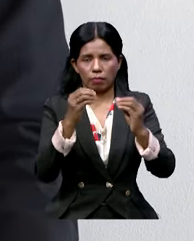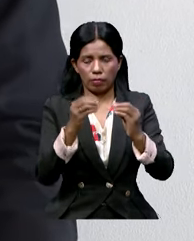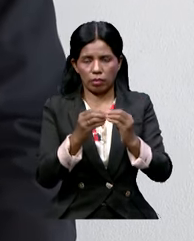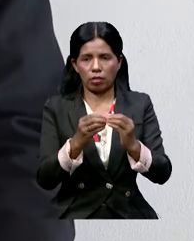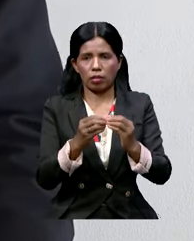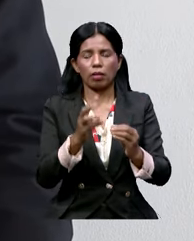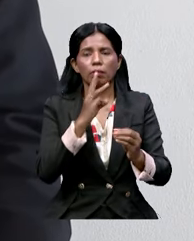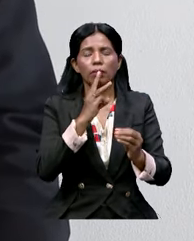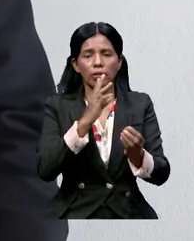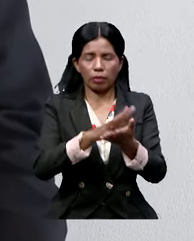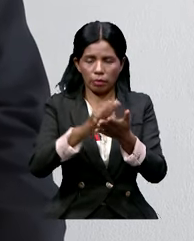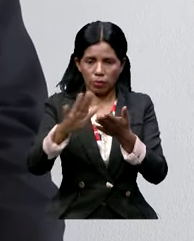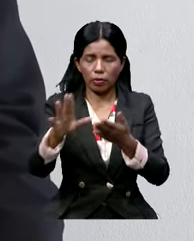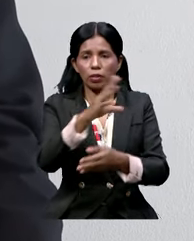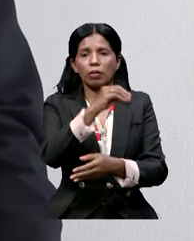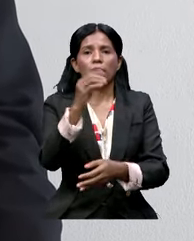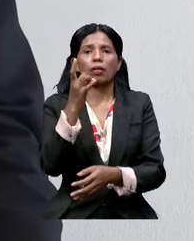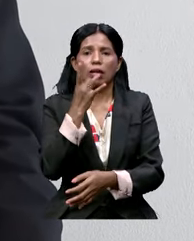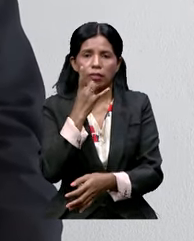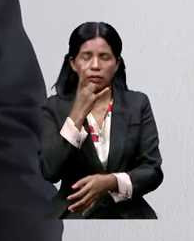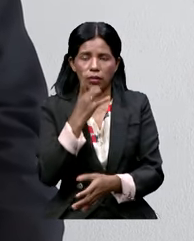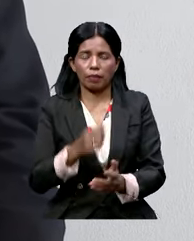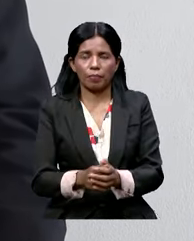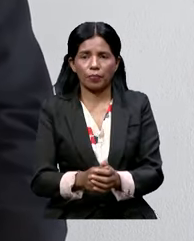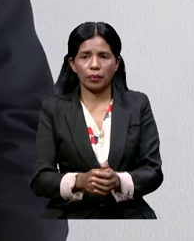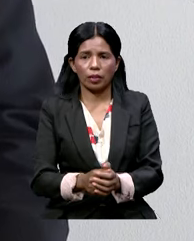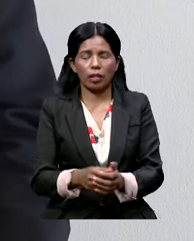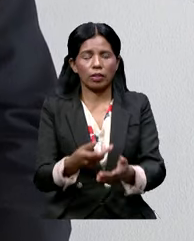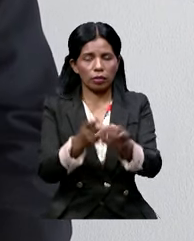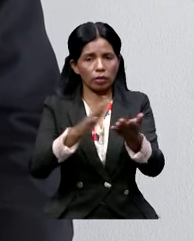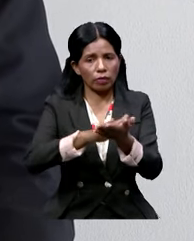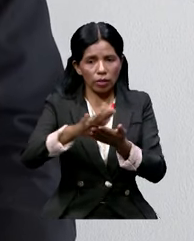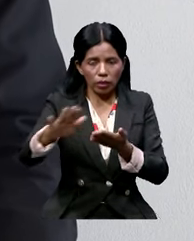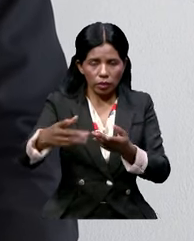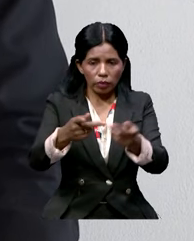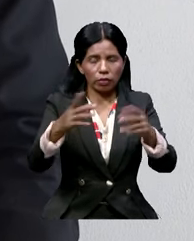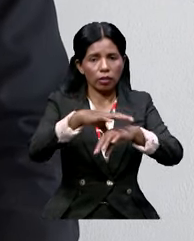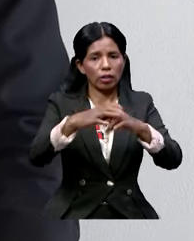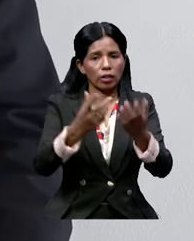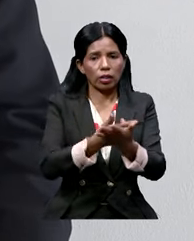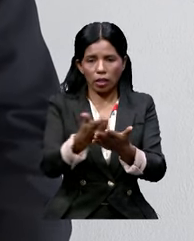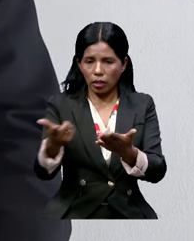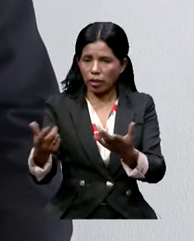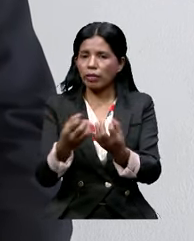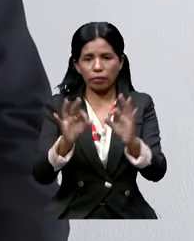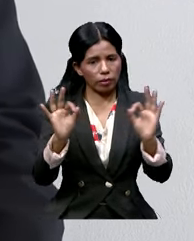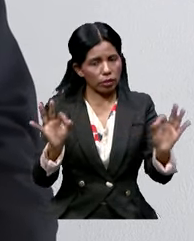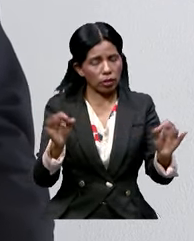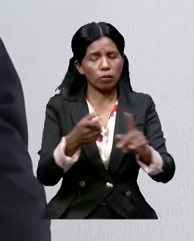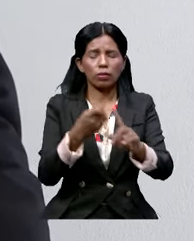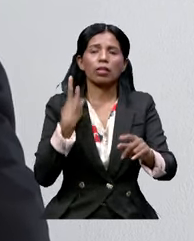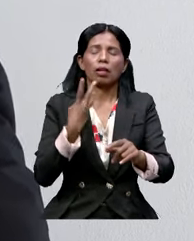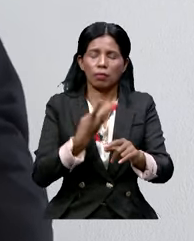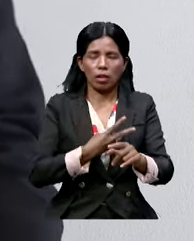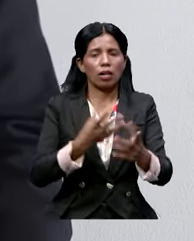naba bemos no electricidade ni. Atu atiru ni kuase tu ko tu ona. Usi aminya partemos